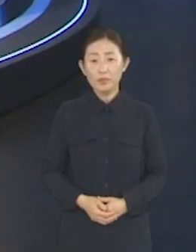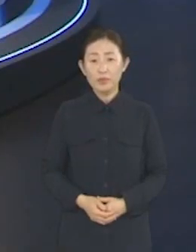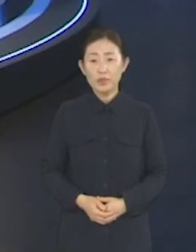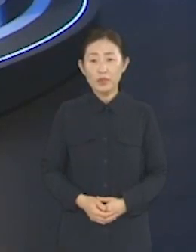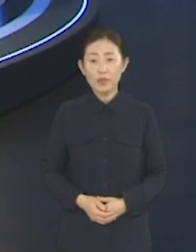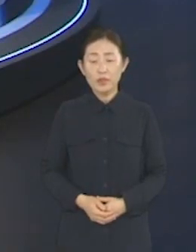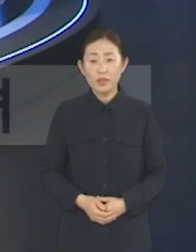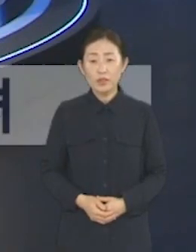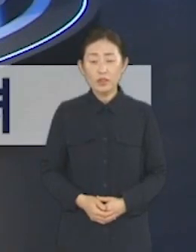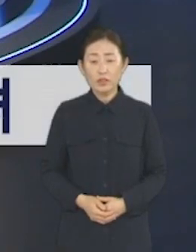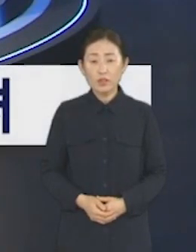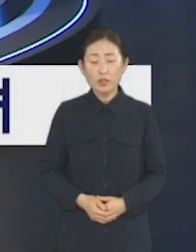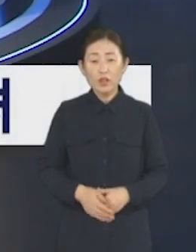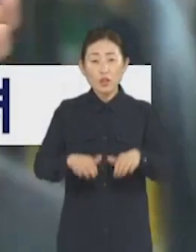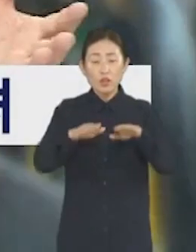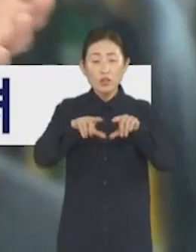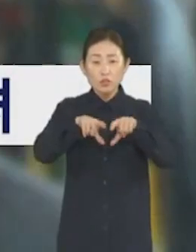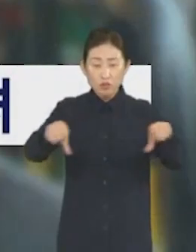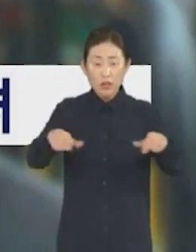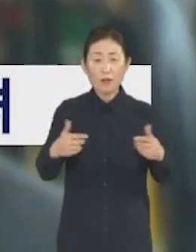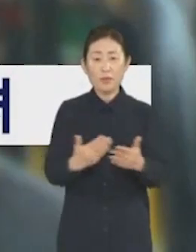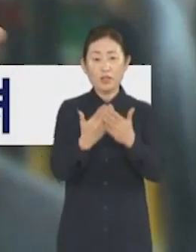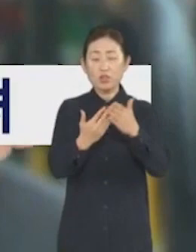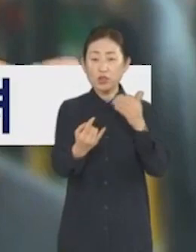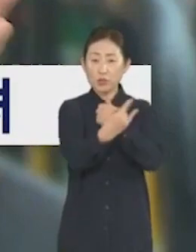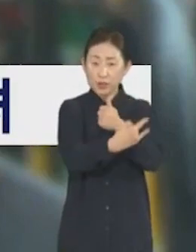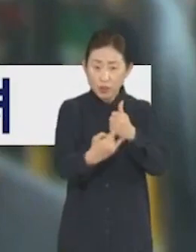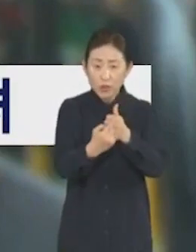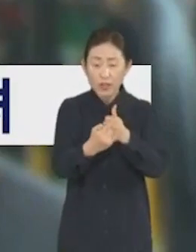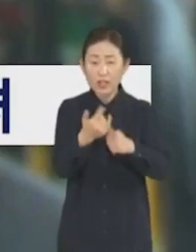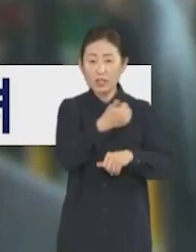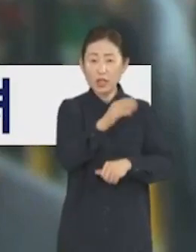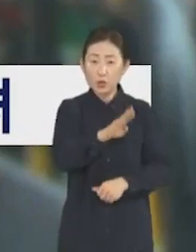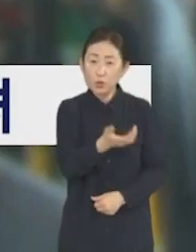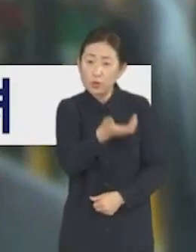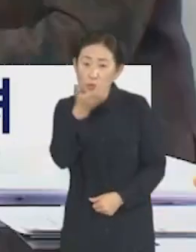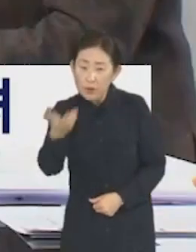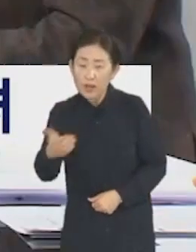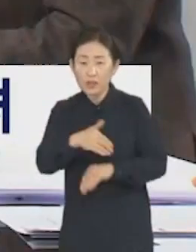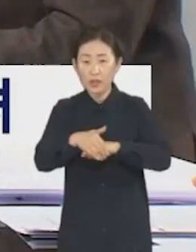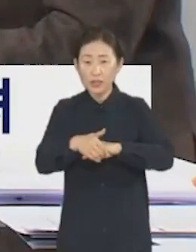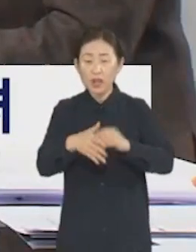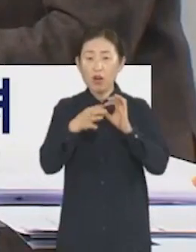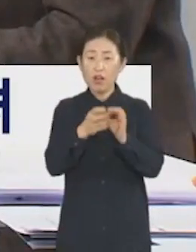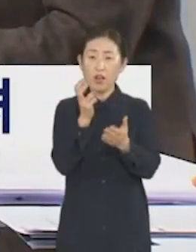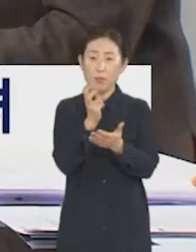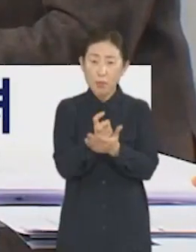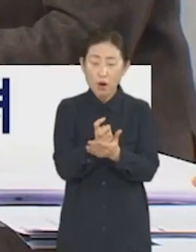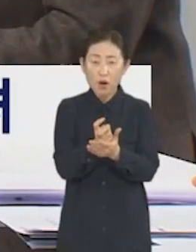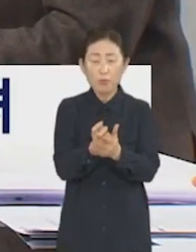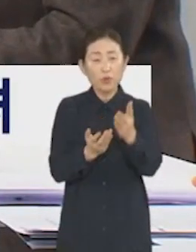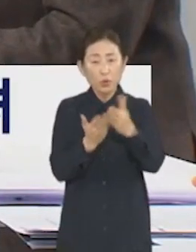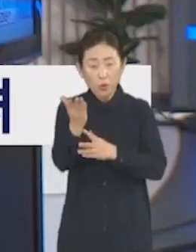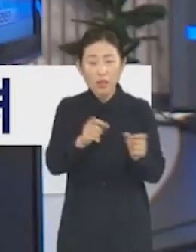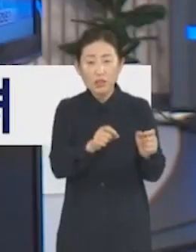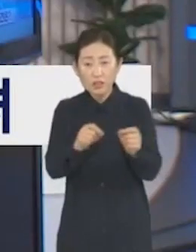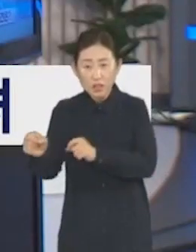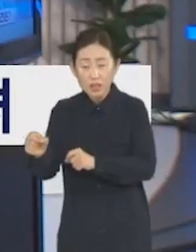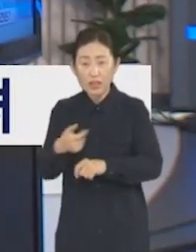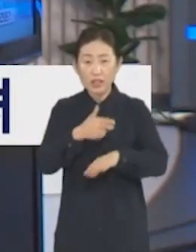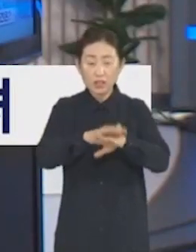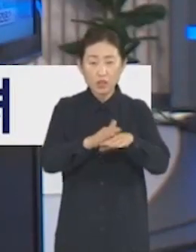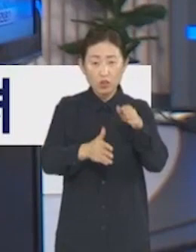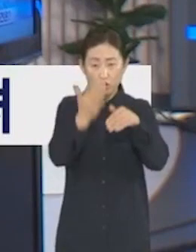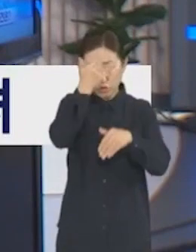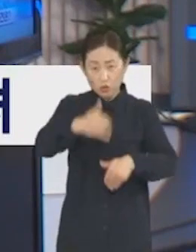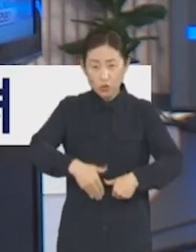일단 올해 초 국가균형발전위원회가 세종으로 이전해 업무를 개시한다는 계획이지만 관련법 통과가 늦어질수록 대전 충남